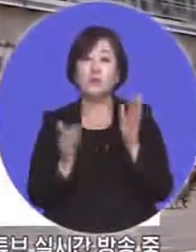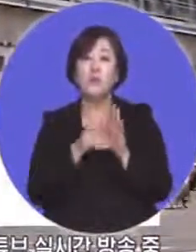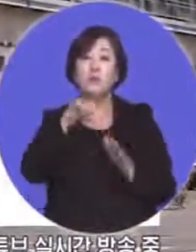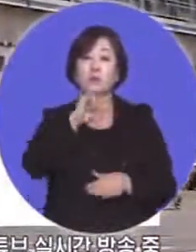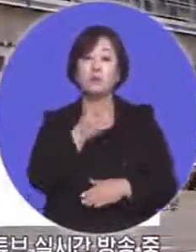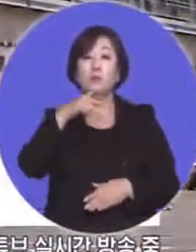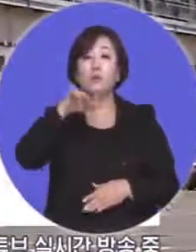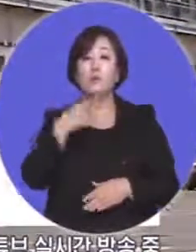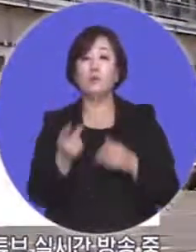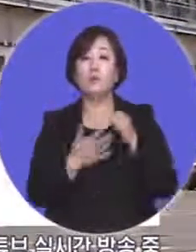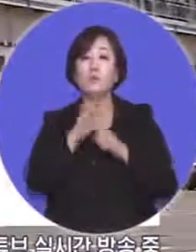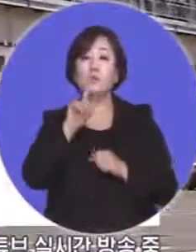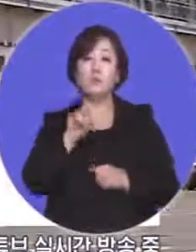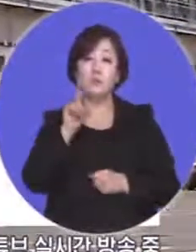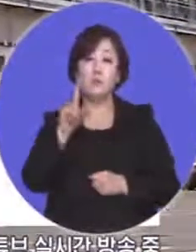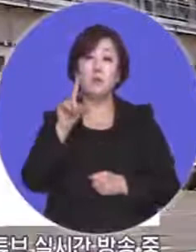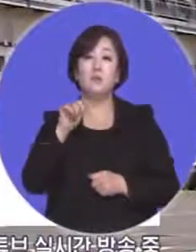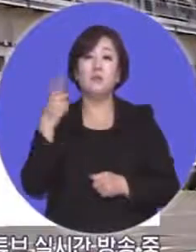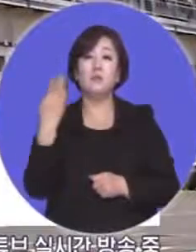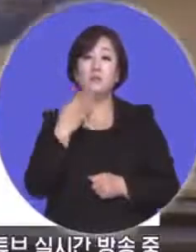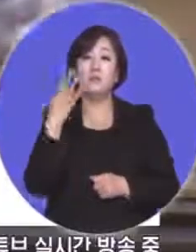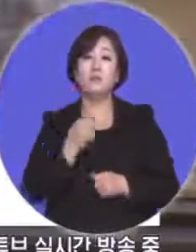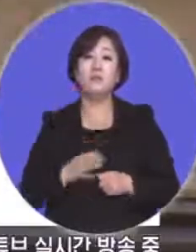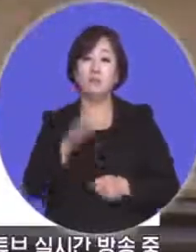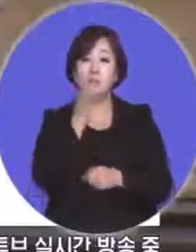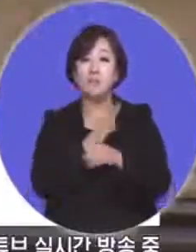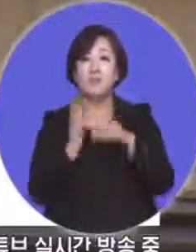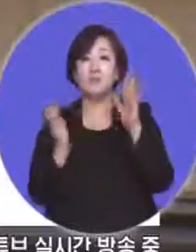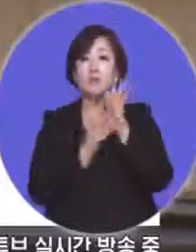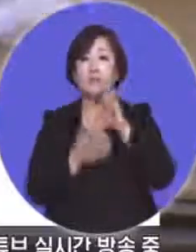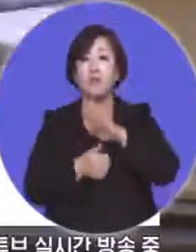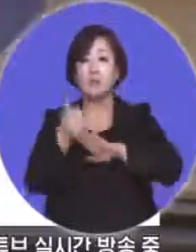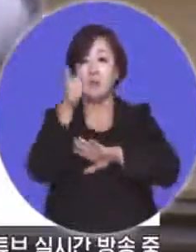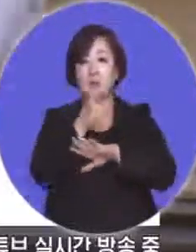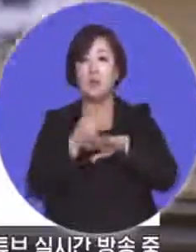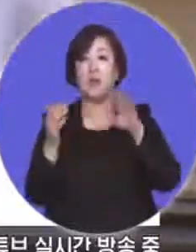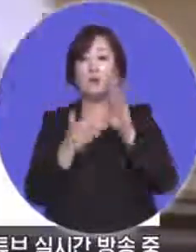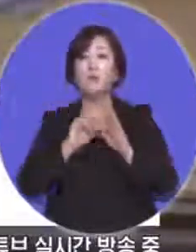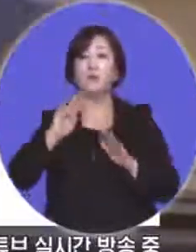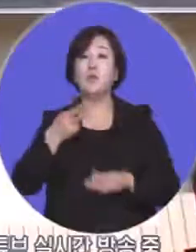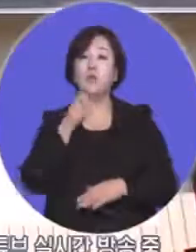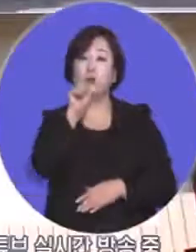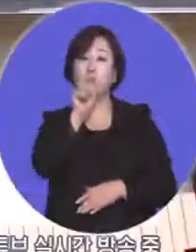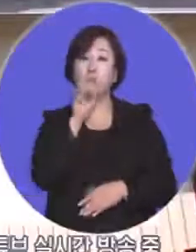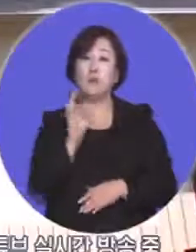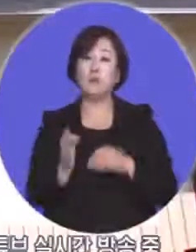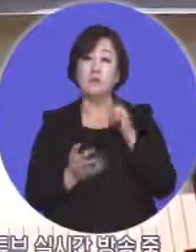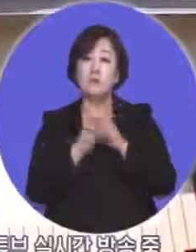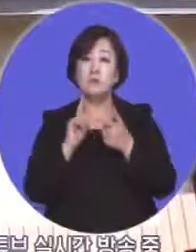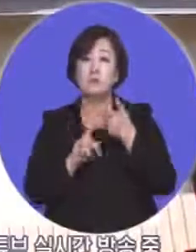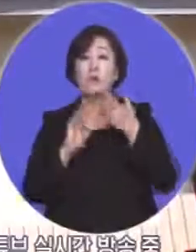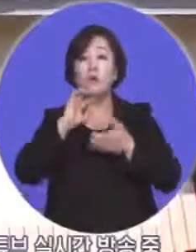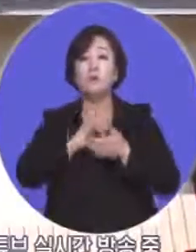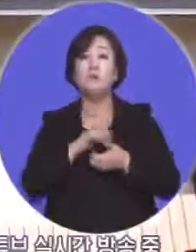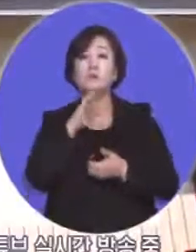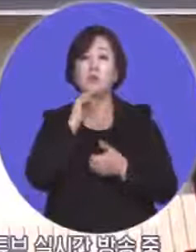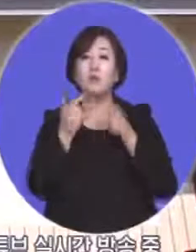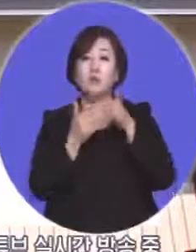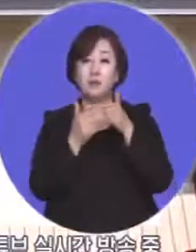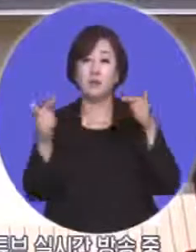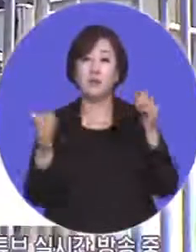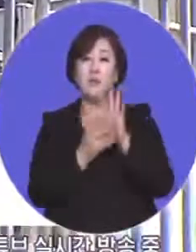임금 115,000 746 원 인상과 성과 급 250% 플러스 알파 정년 연장과